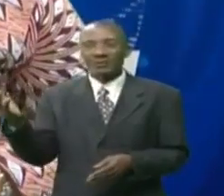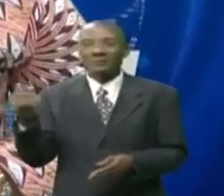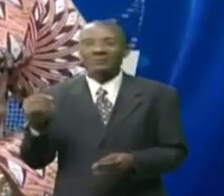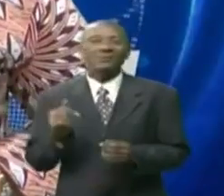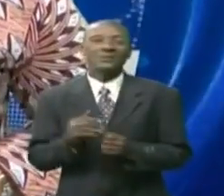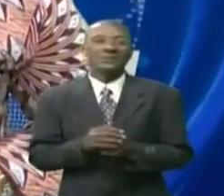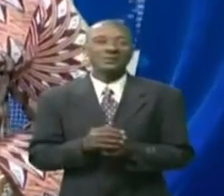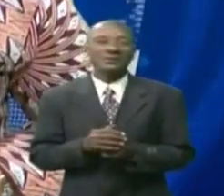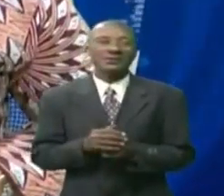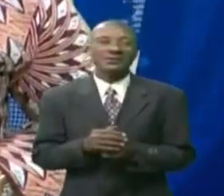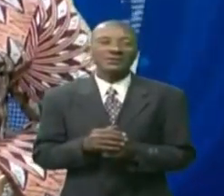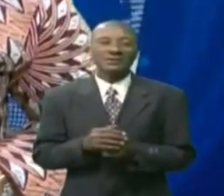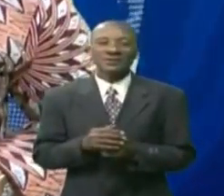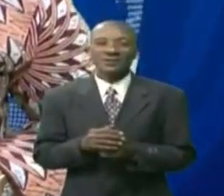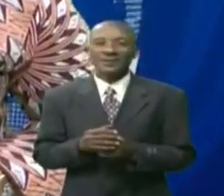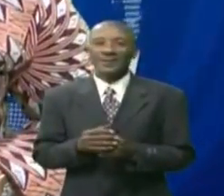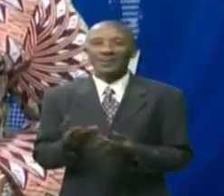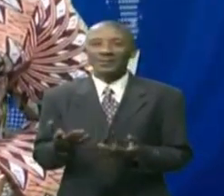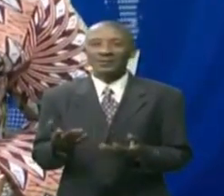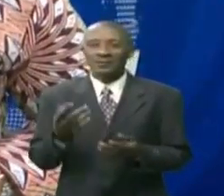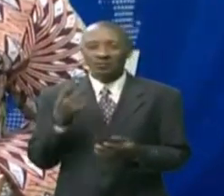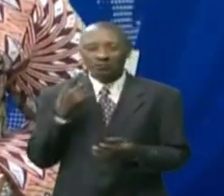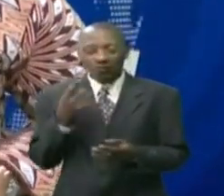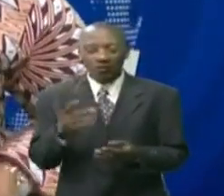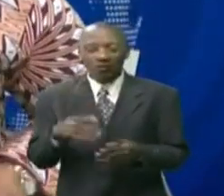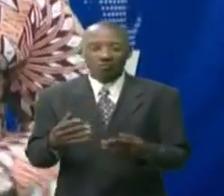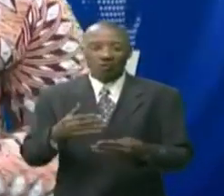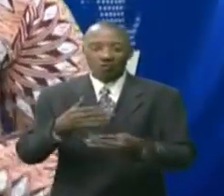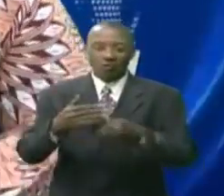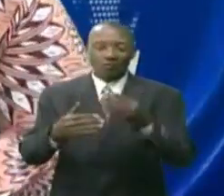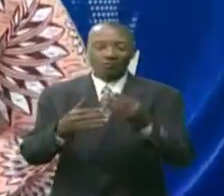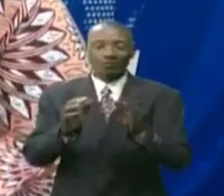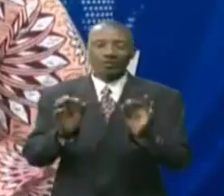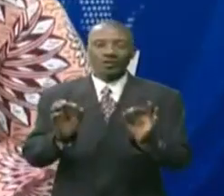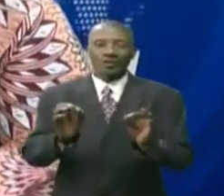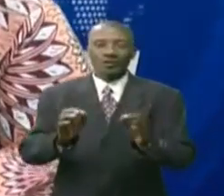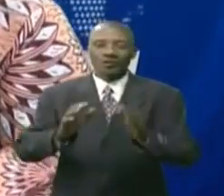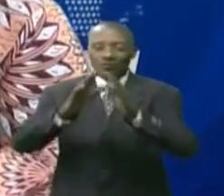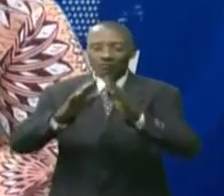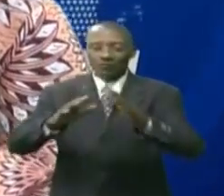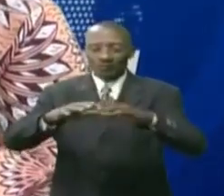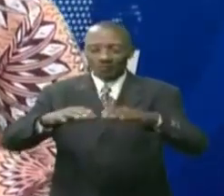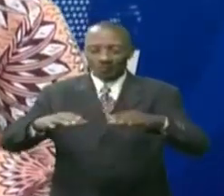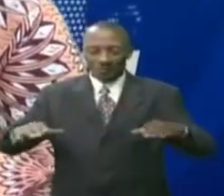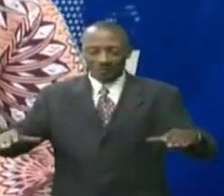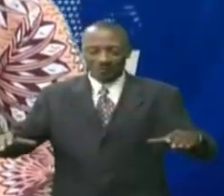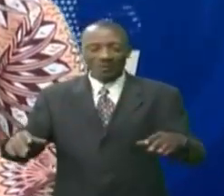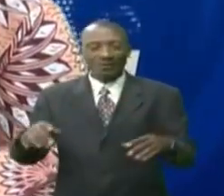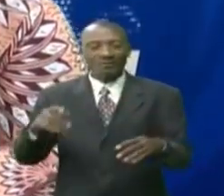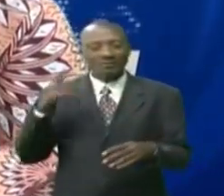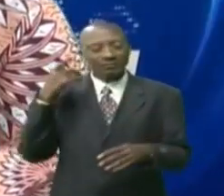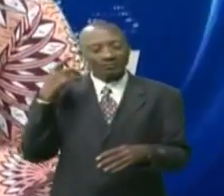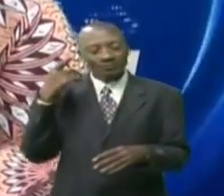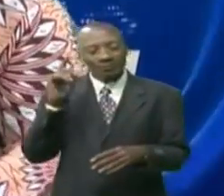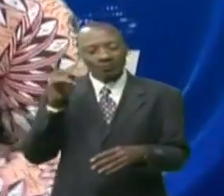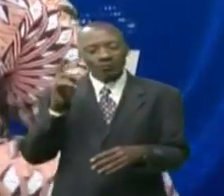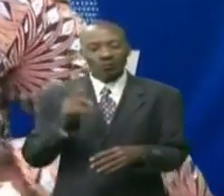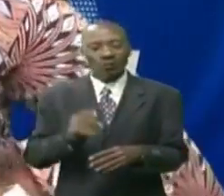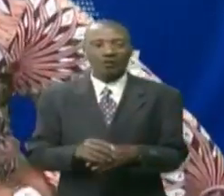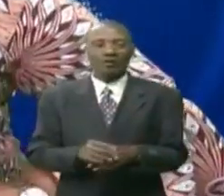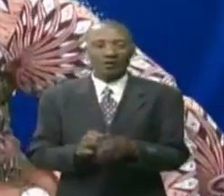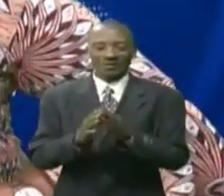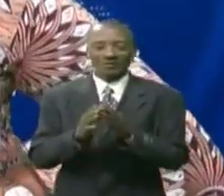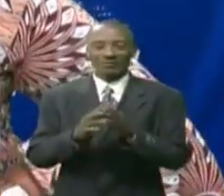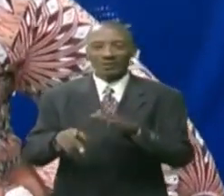concernant leur siège. C'est un nouveau bâtiment administratif moderne imposant de 300 personnes qui vient de sortir de sol,